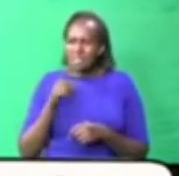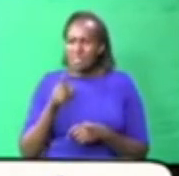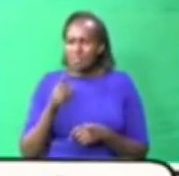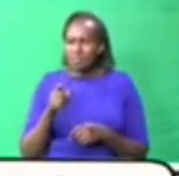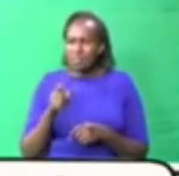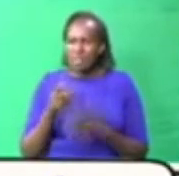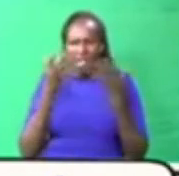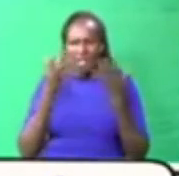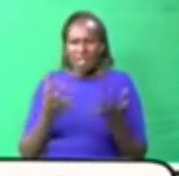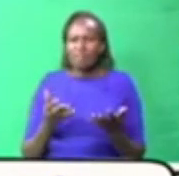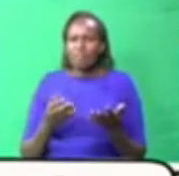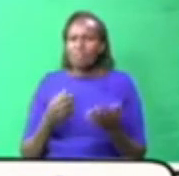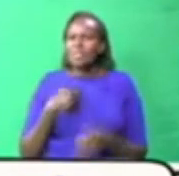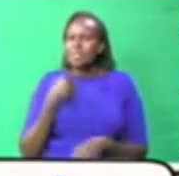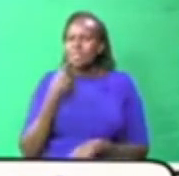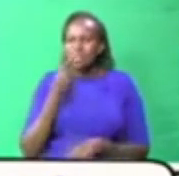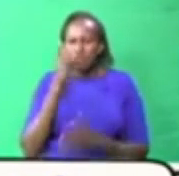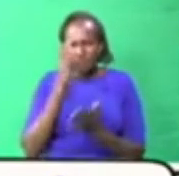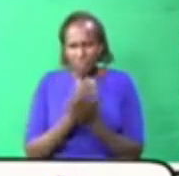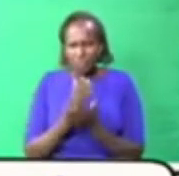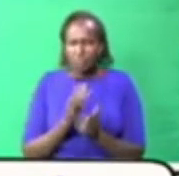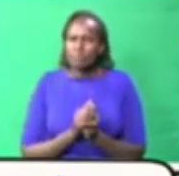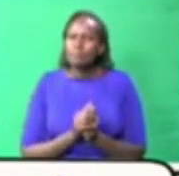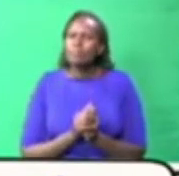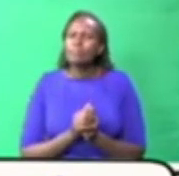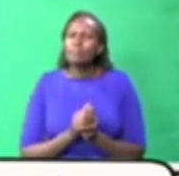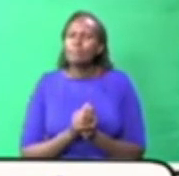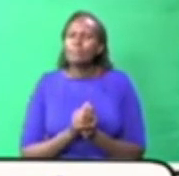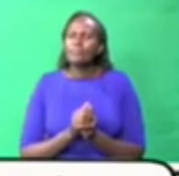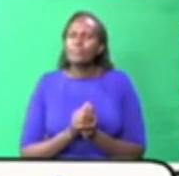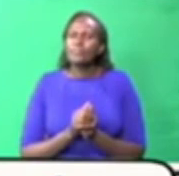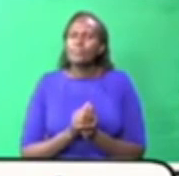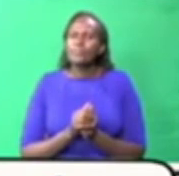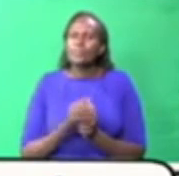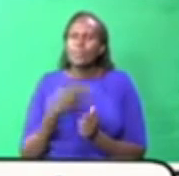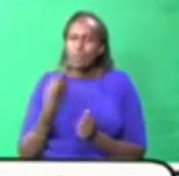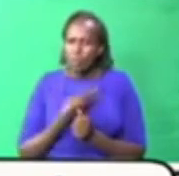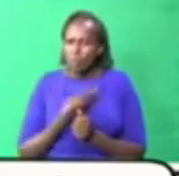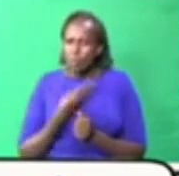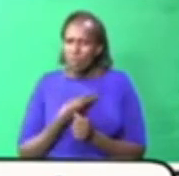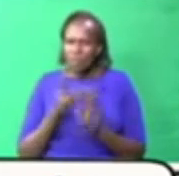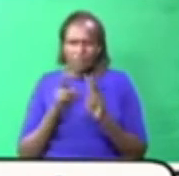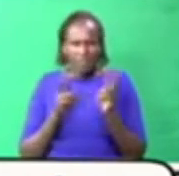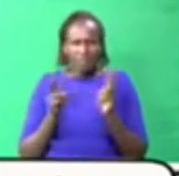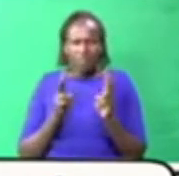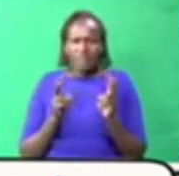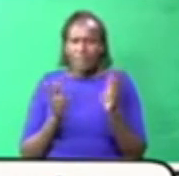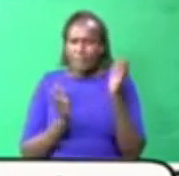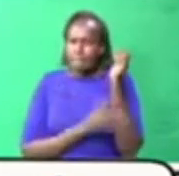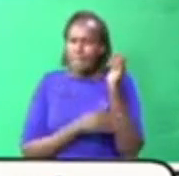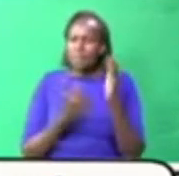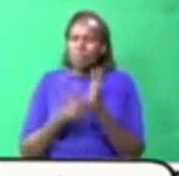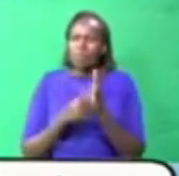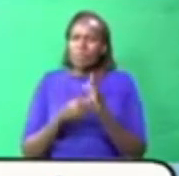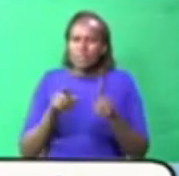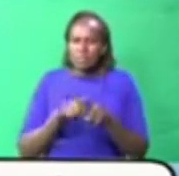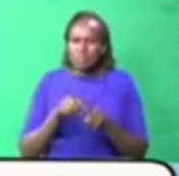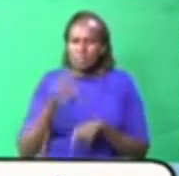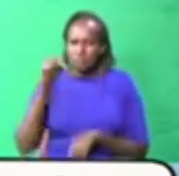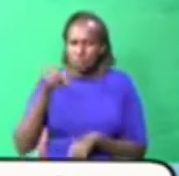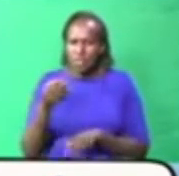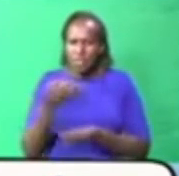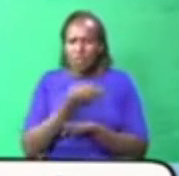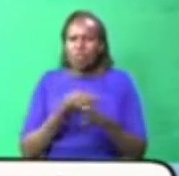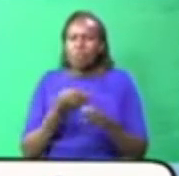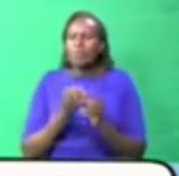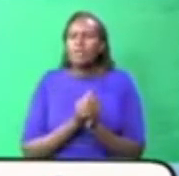kwangu? Let me tell you the truth is, we may be in a very bad situation even economically today. Na